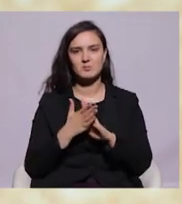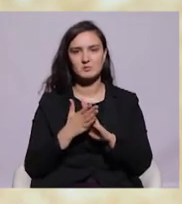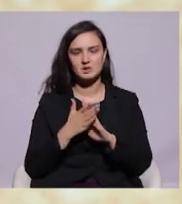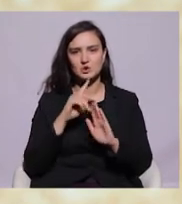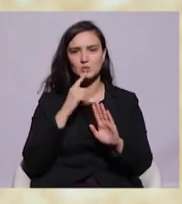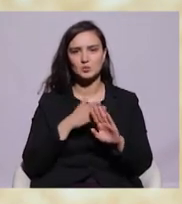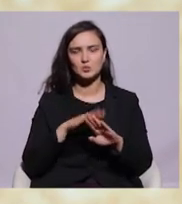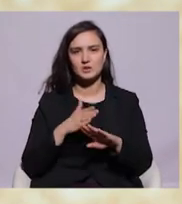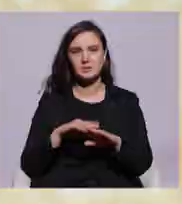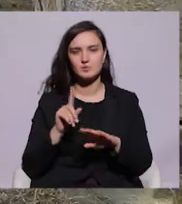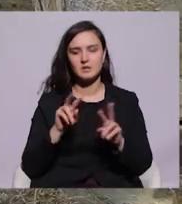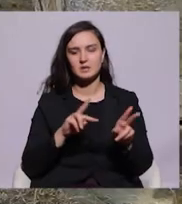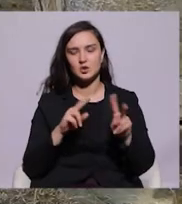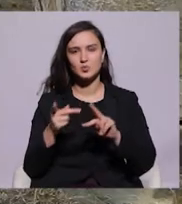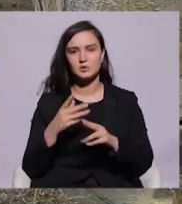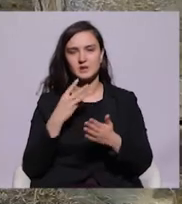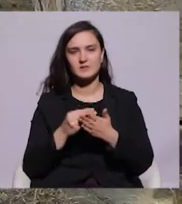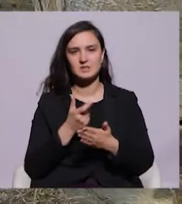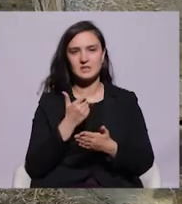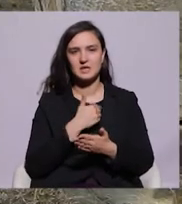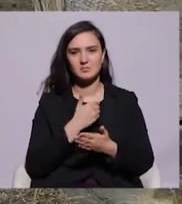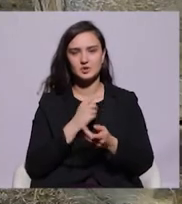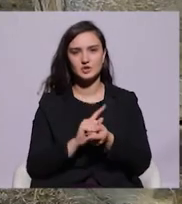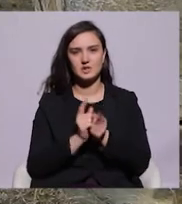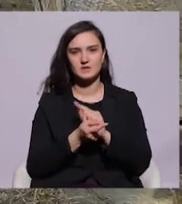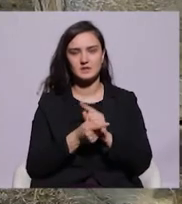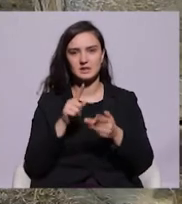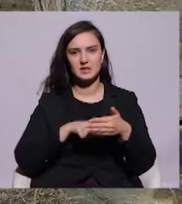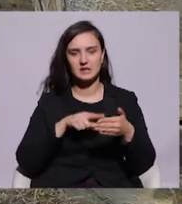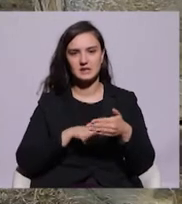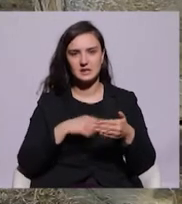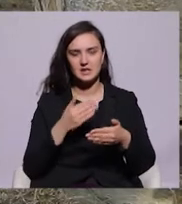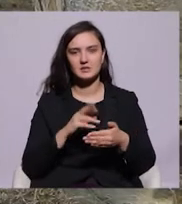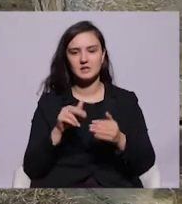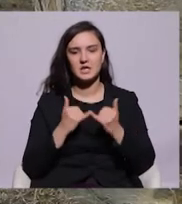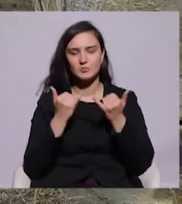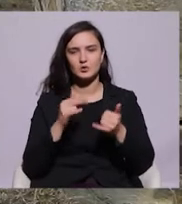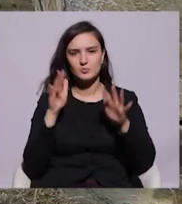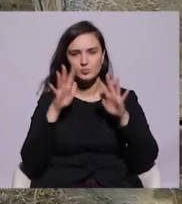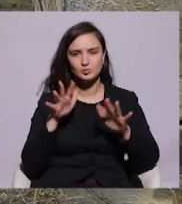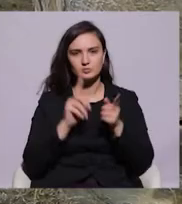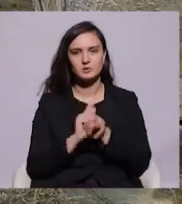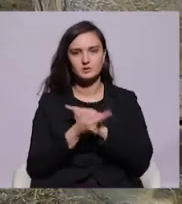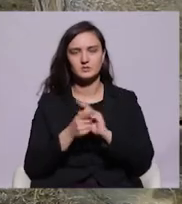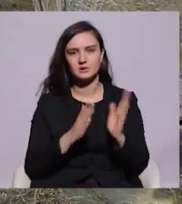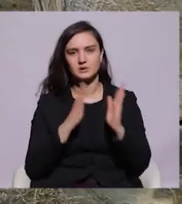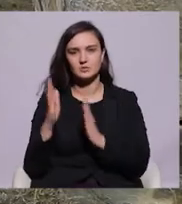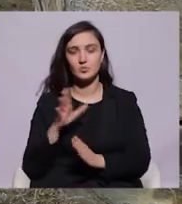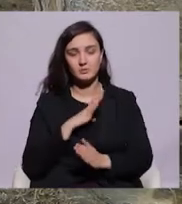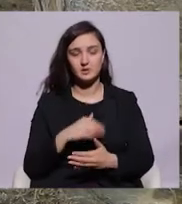პირობებით უქმნიდნენ სირთულეებს, რომ გადასულიყვნენ თავისი ნებით შეეცვალათ, ანუ რელიგია, მართმადიდებლობა დაეთმო და მუსლიმანურ